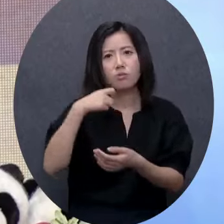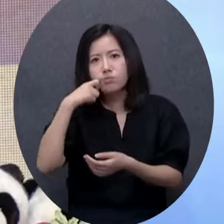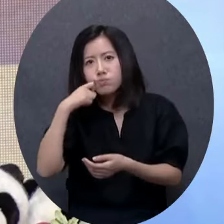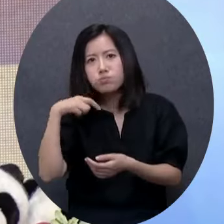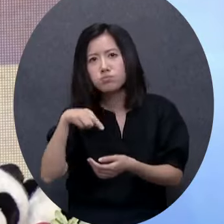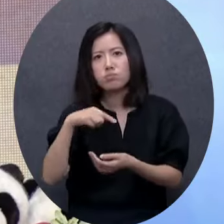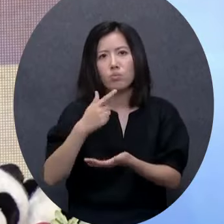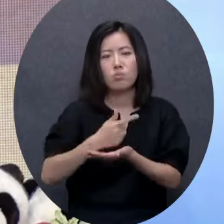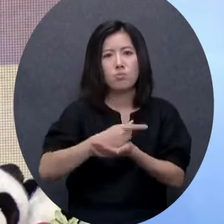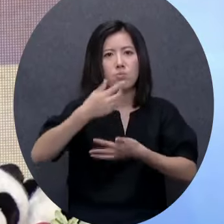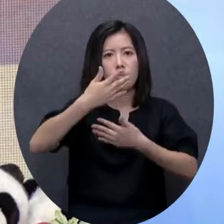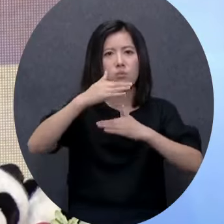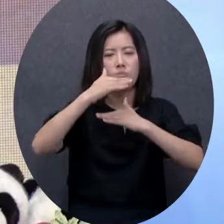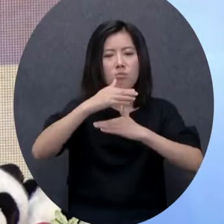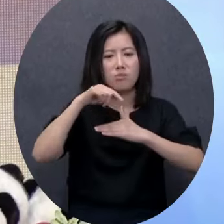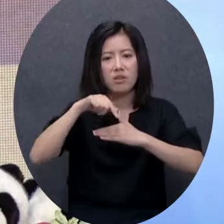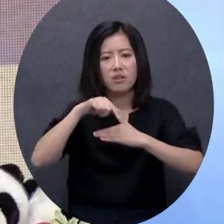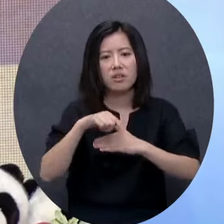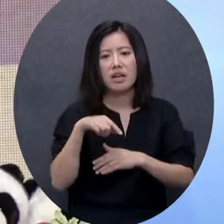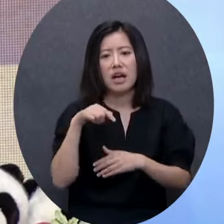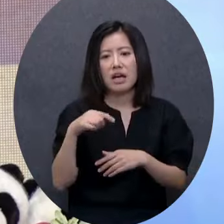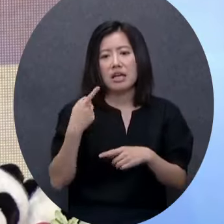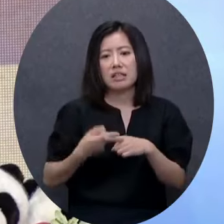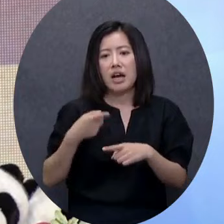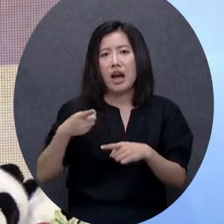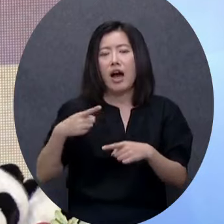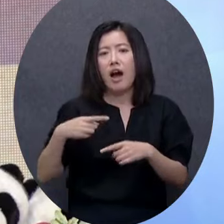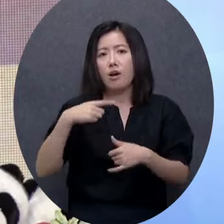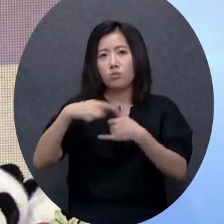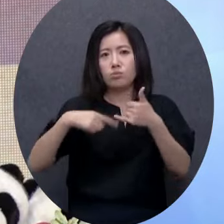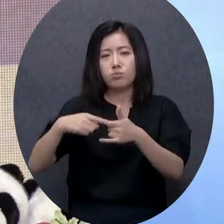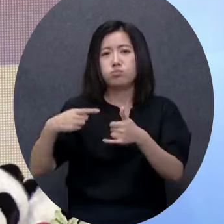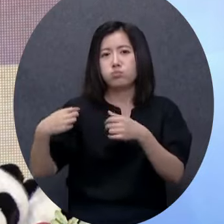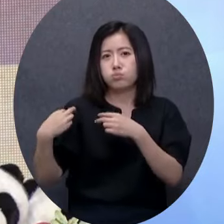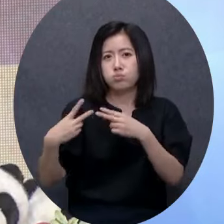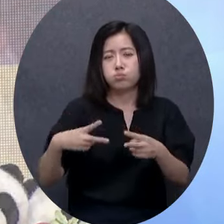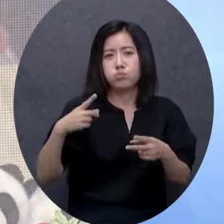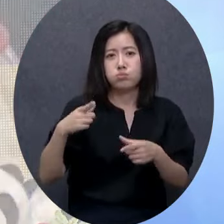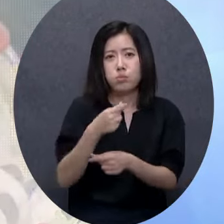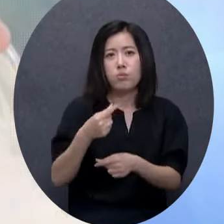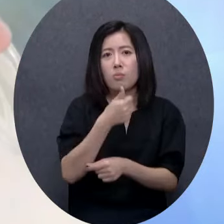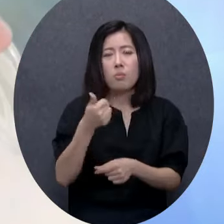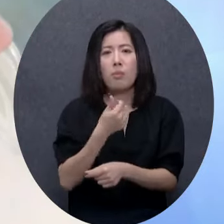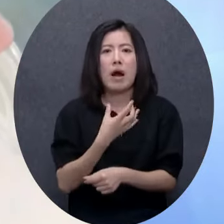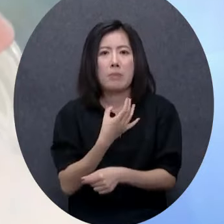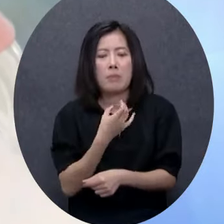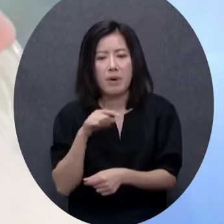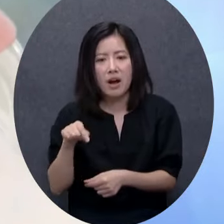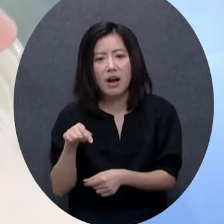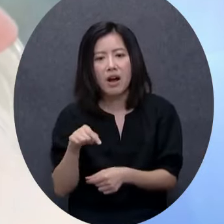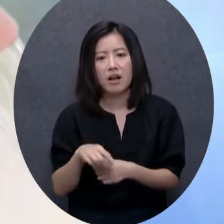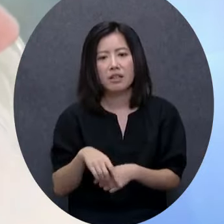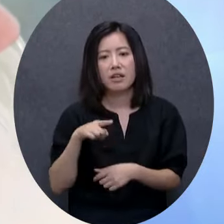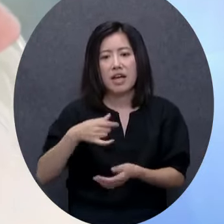口，因為本身佢係一個唔係發育完整嘅一個結構嚟嘅。另外就係咧，佢